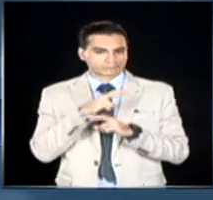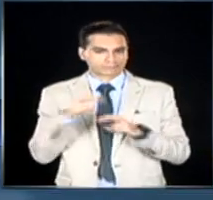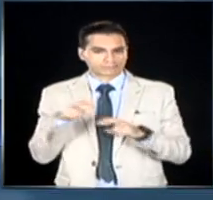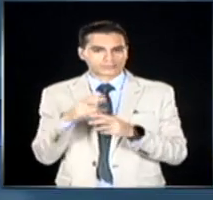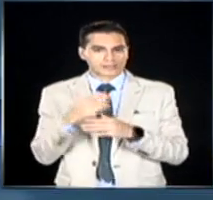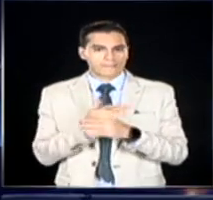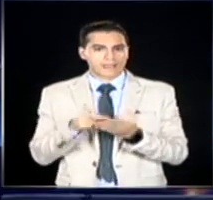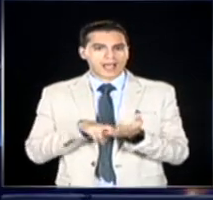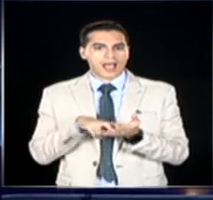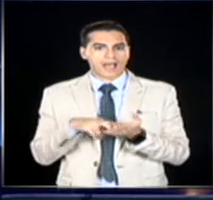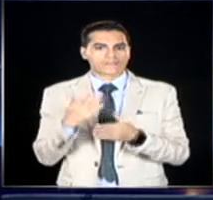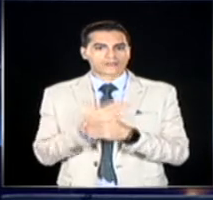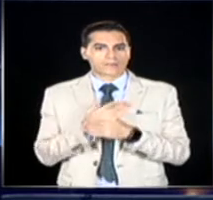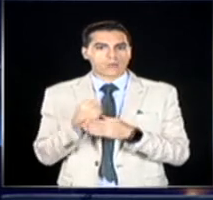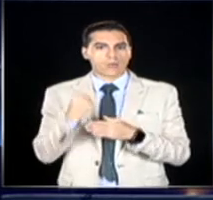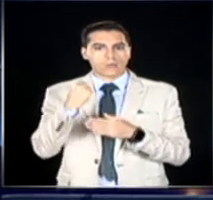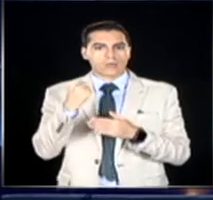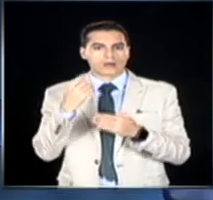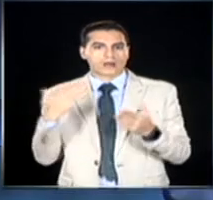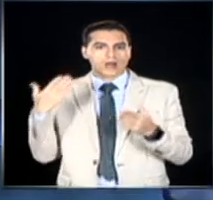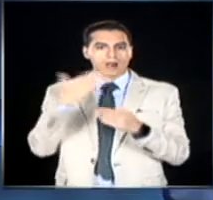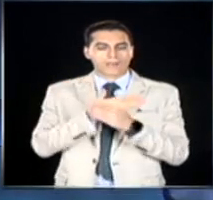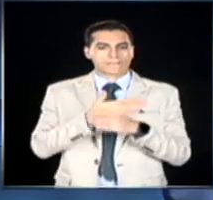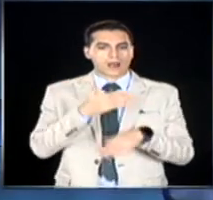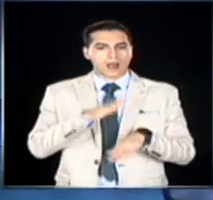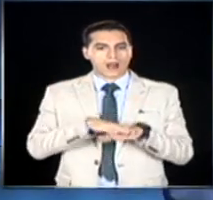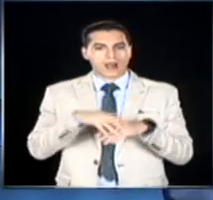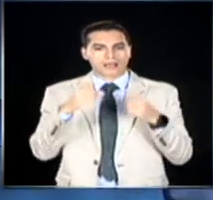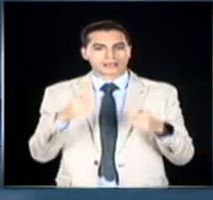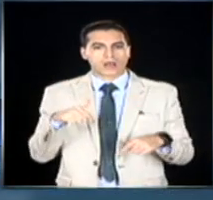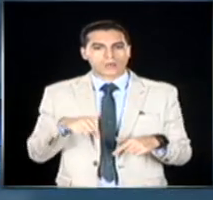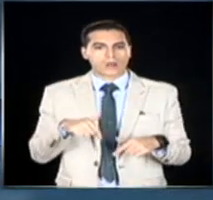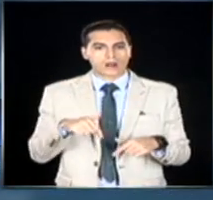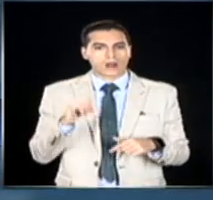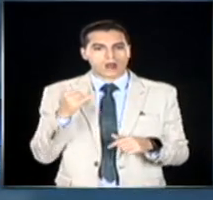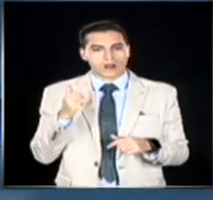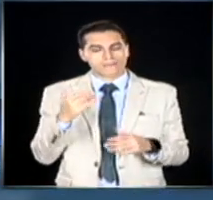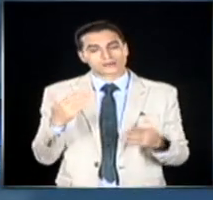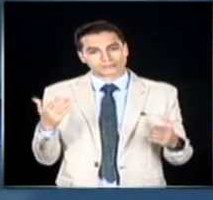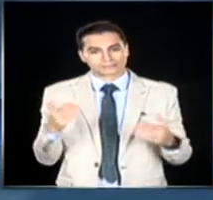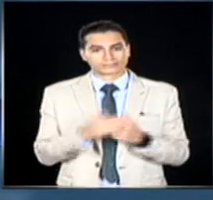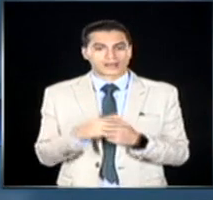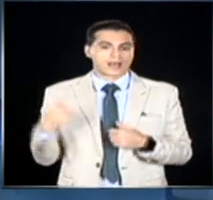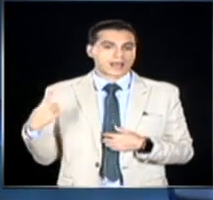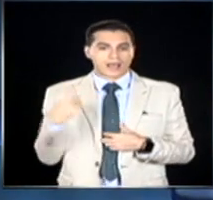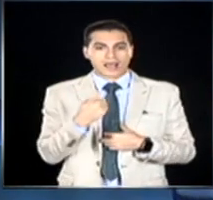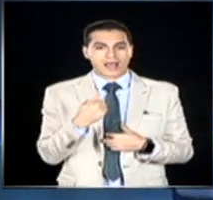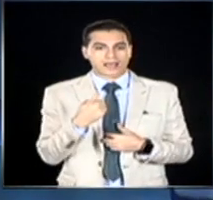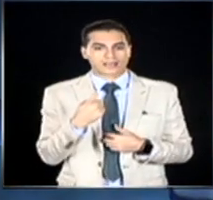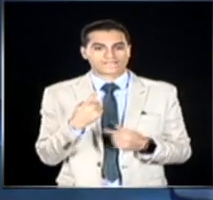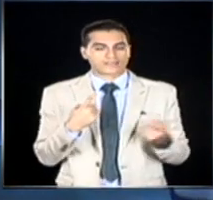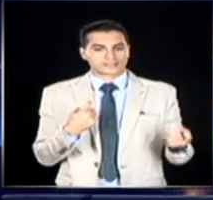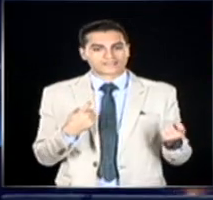خوفاً من وجود قوى عظمى في منطقة الشرق الأوسط. هدف بلا